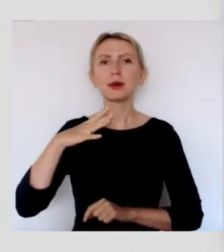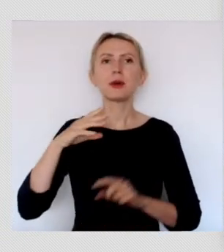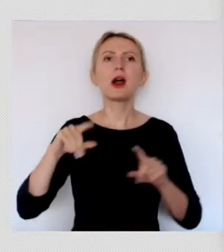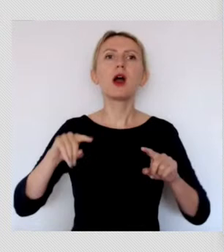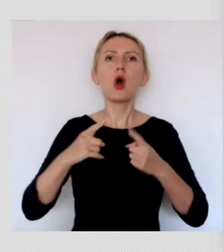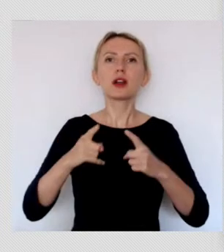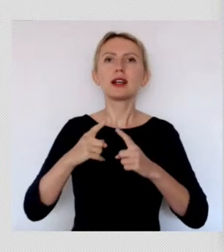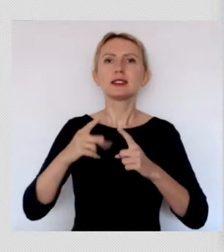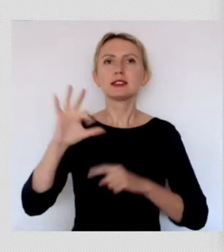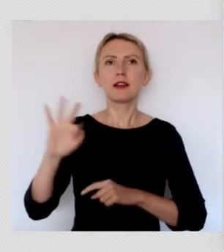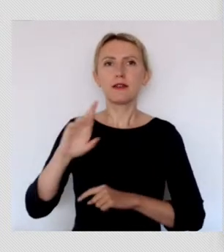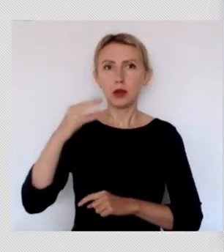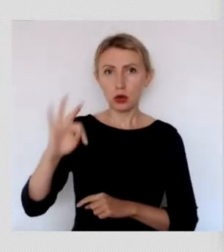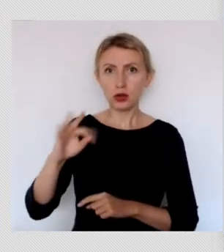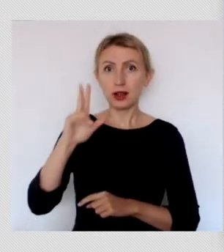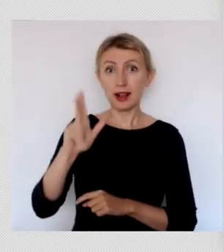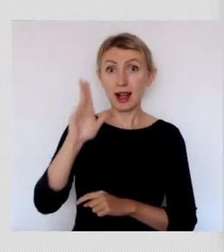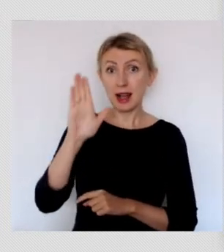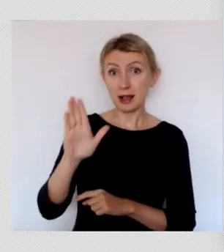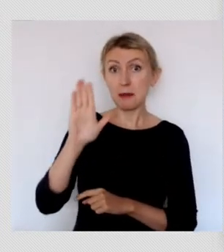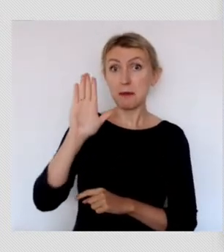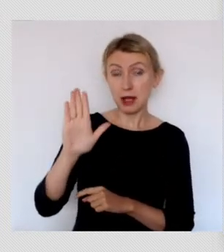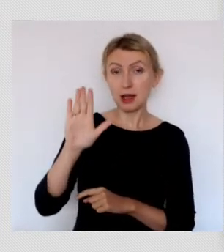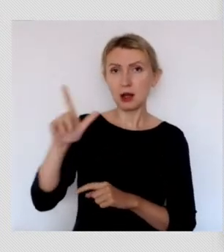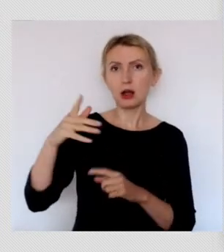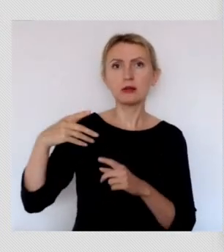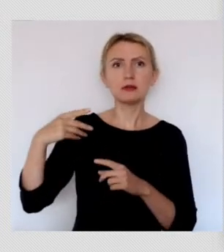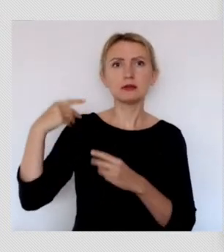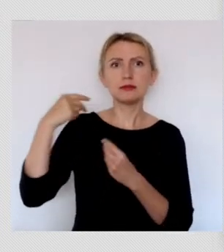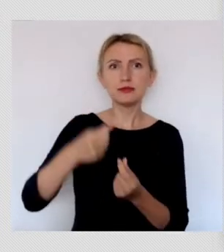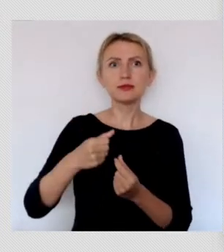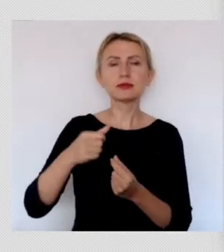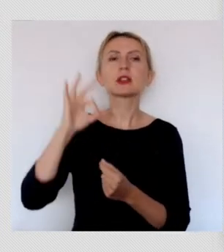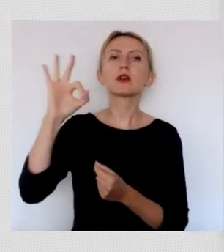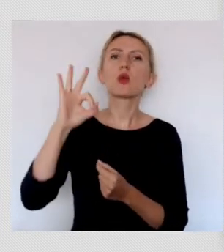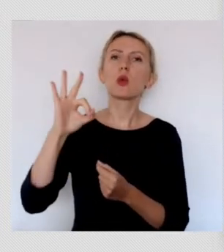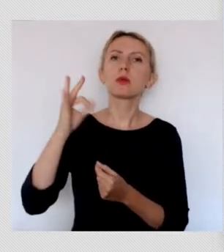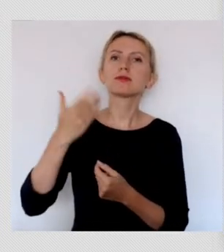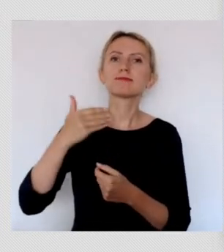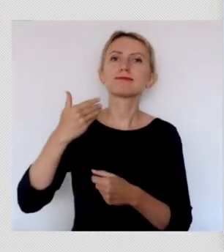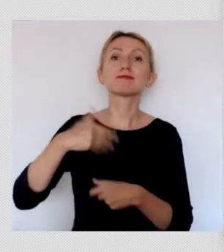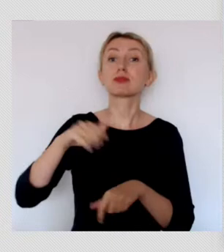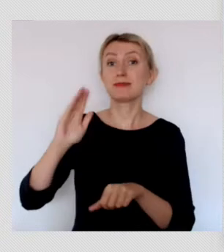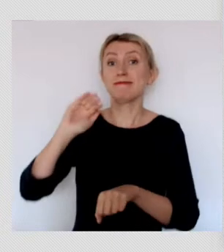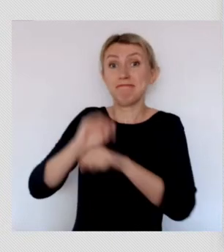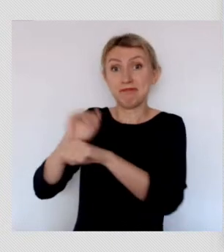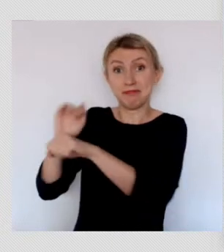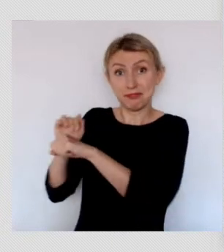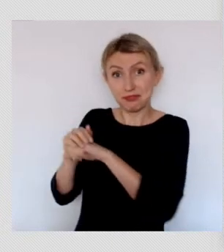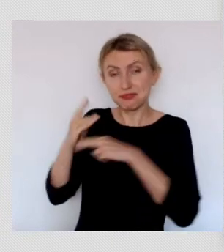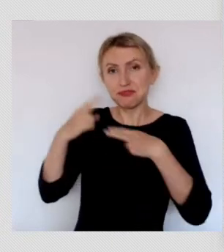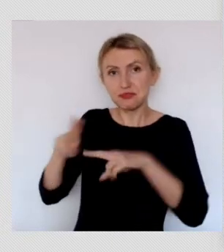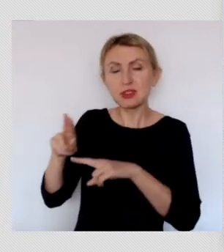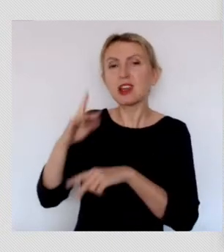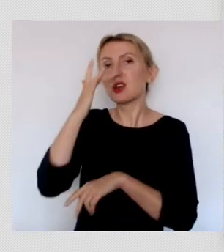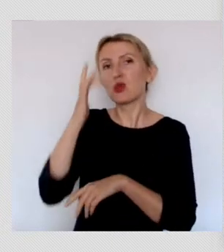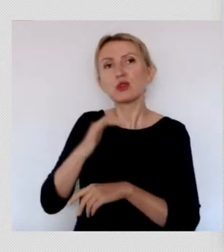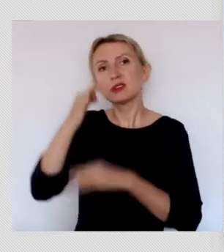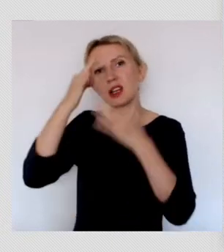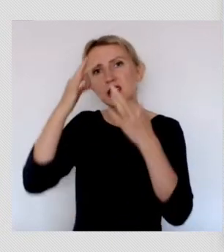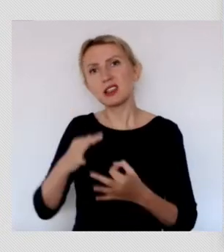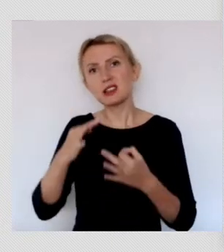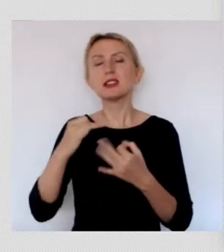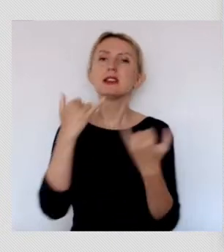frontowe. W ten sposób KGB finansowało swoich zwolenników i nadal Rosja i Chiny wykorzystują podmioty